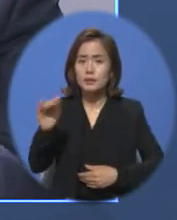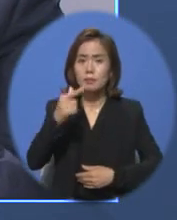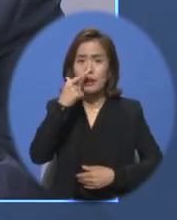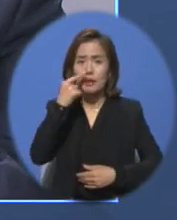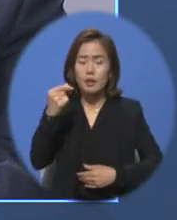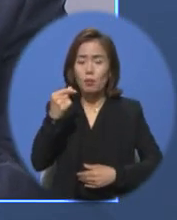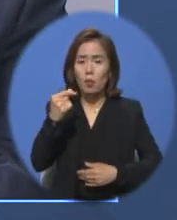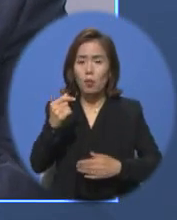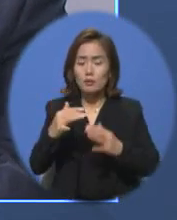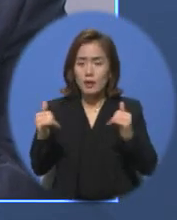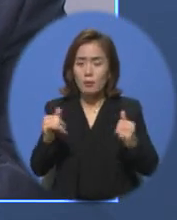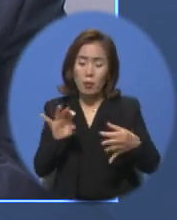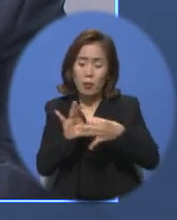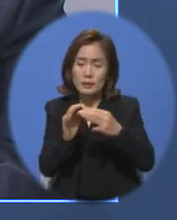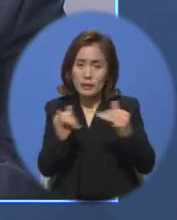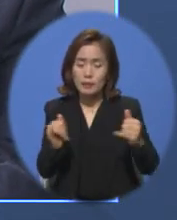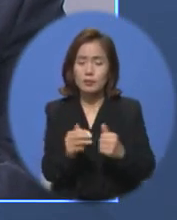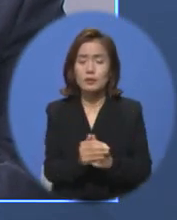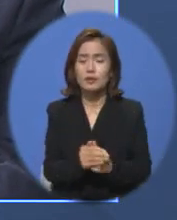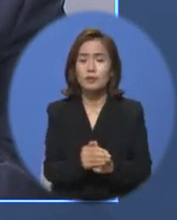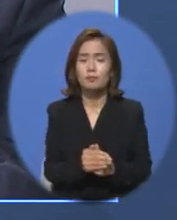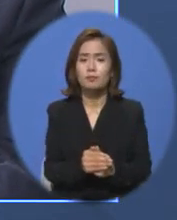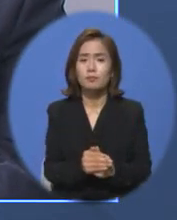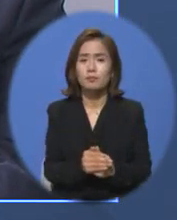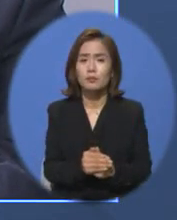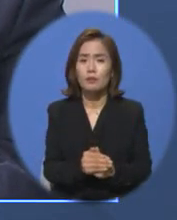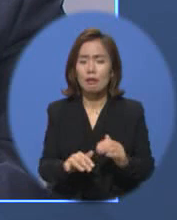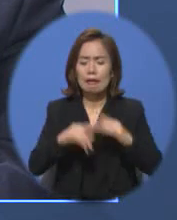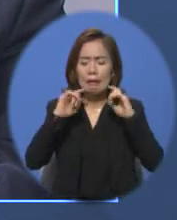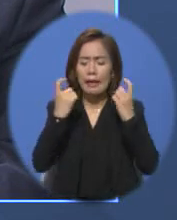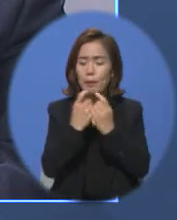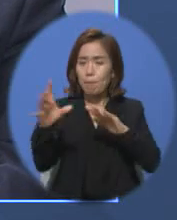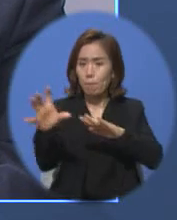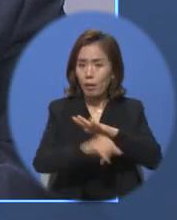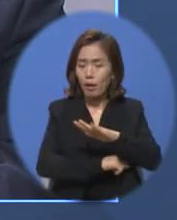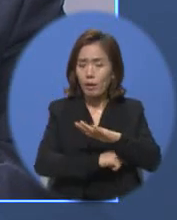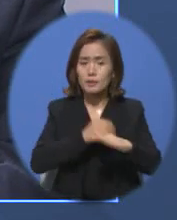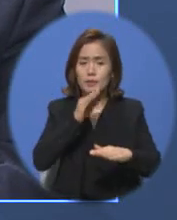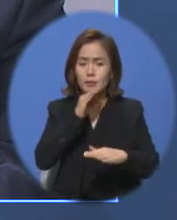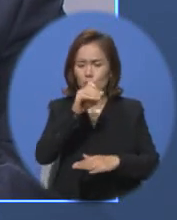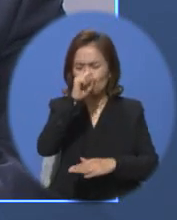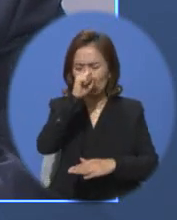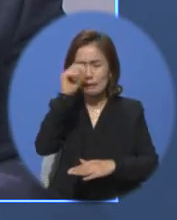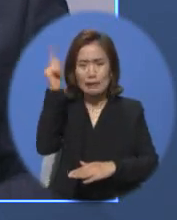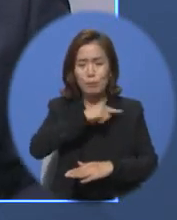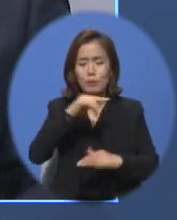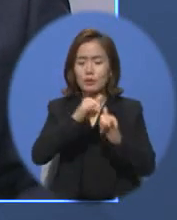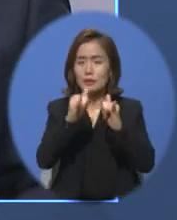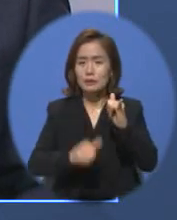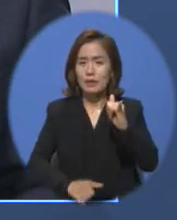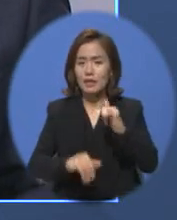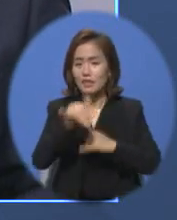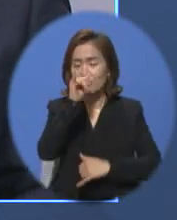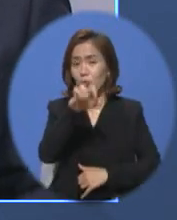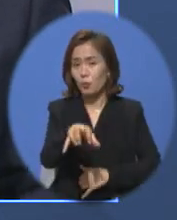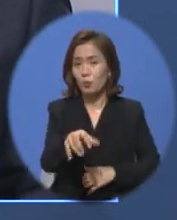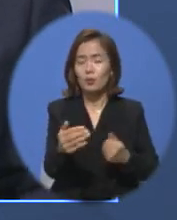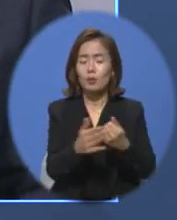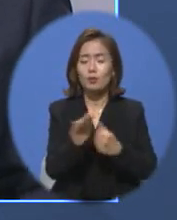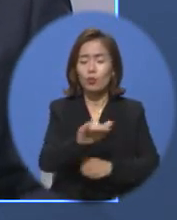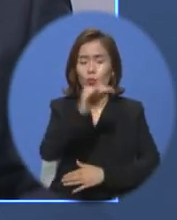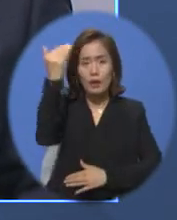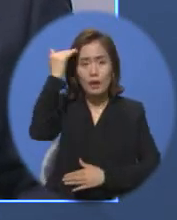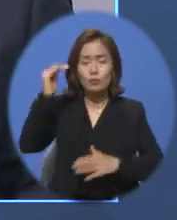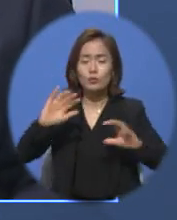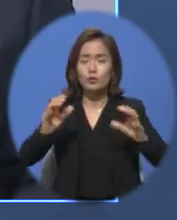미군정시대에는노동자들이직접회사를보호하고유지했지만,친일 협력자들이 미군정과 이승만정부시절에이회사들을민영화해버렸습니다